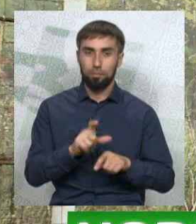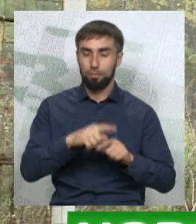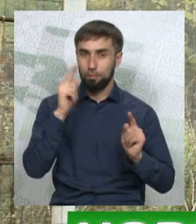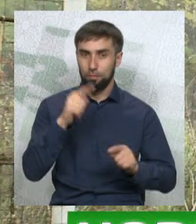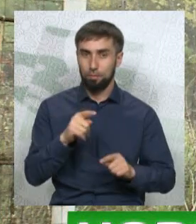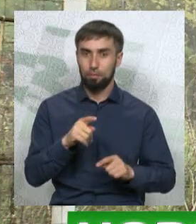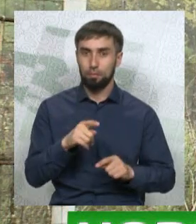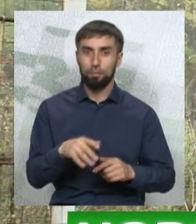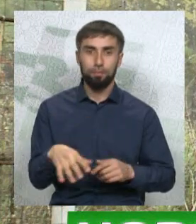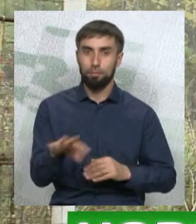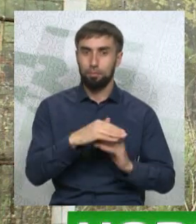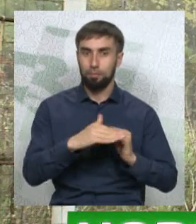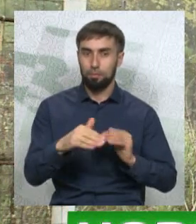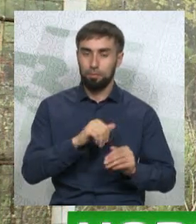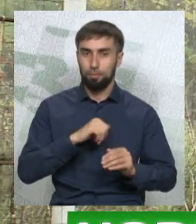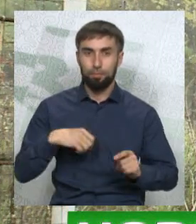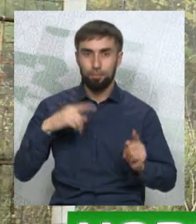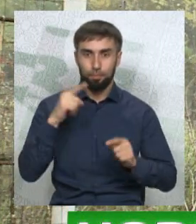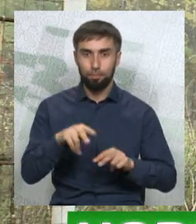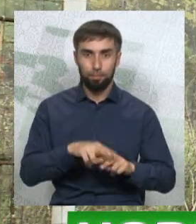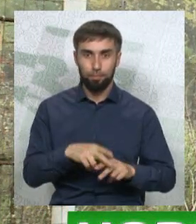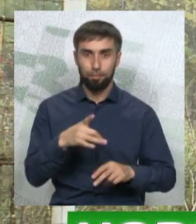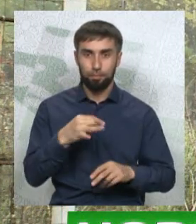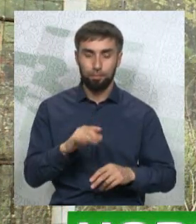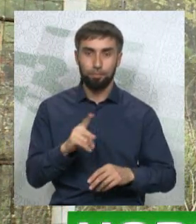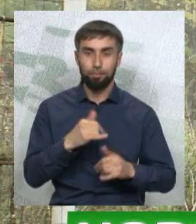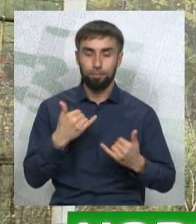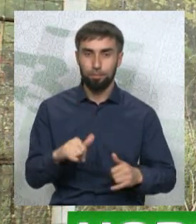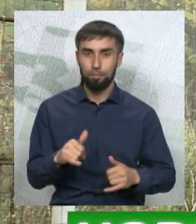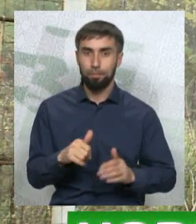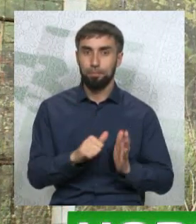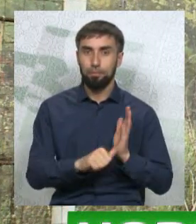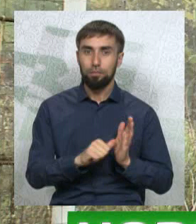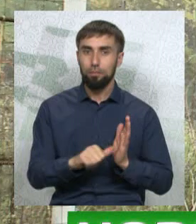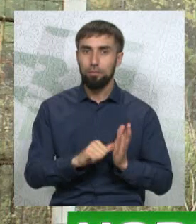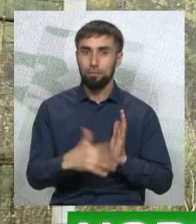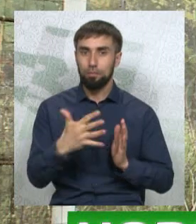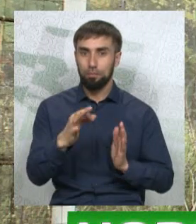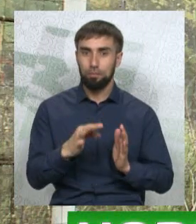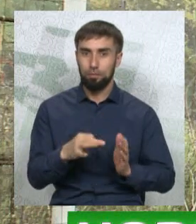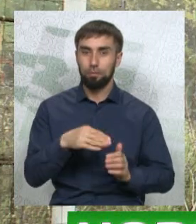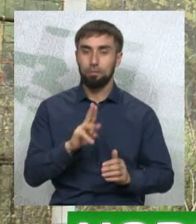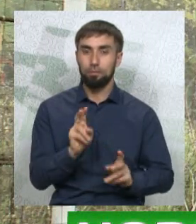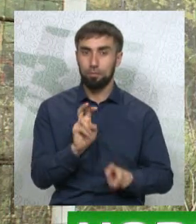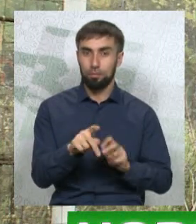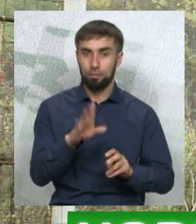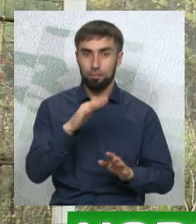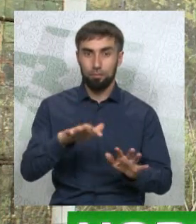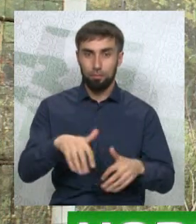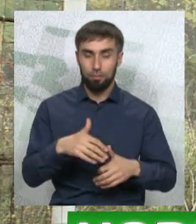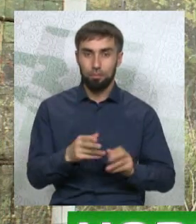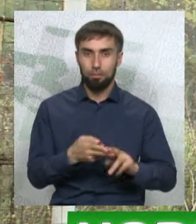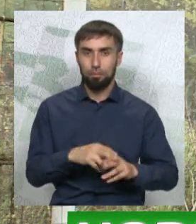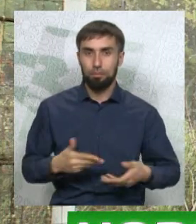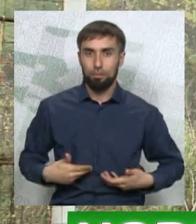раненой часть от сам популярно родник что удивительно 60 65 процентов тех кто сюда приходит за водой